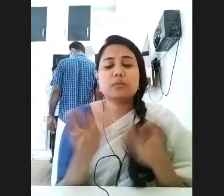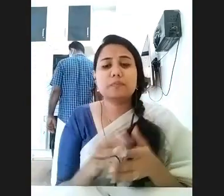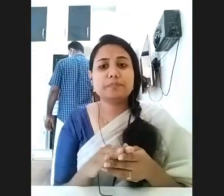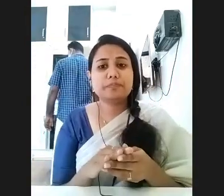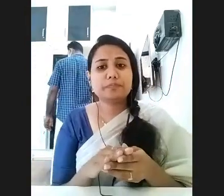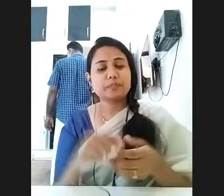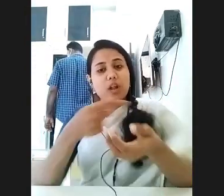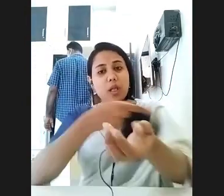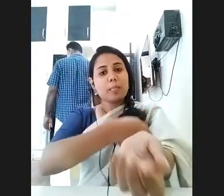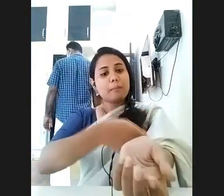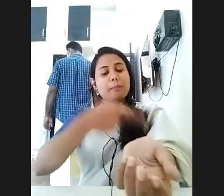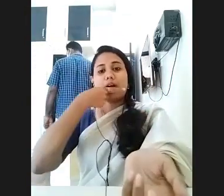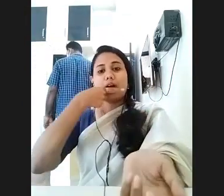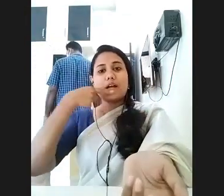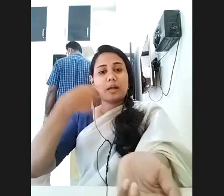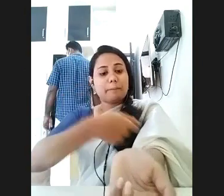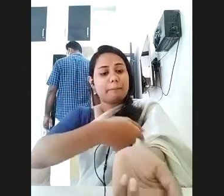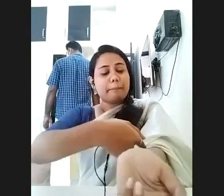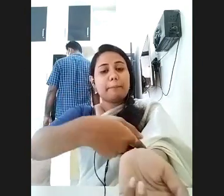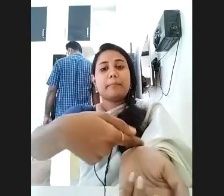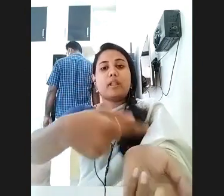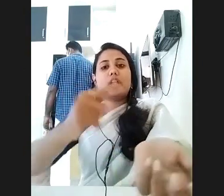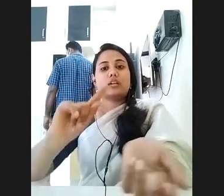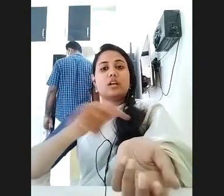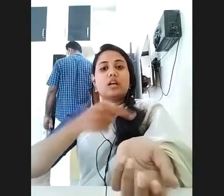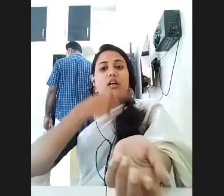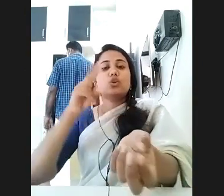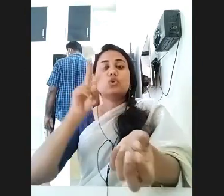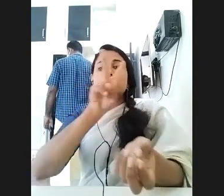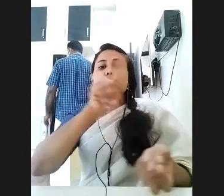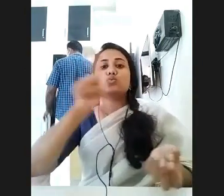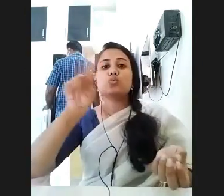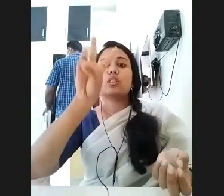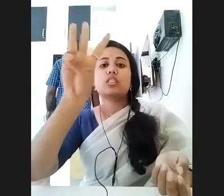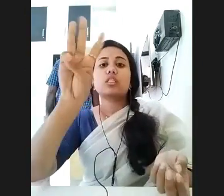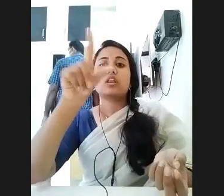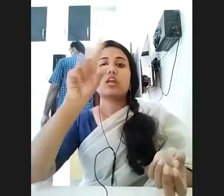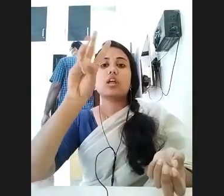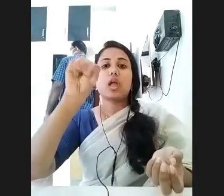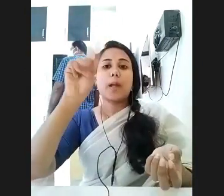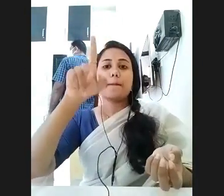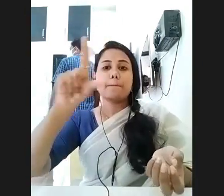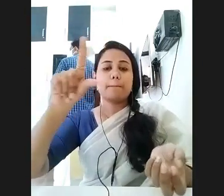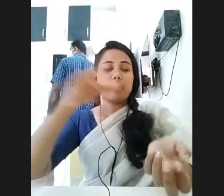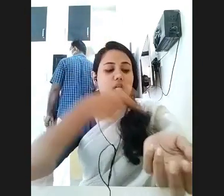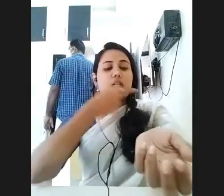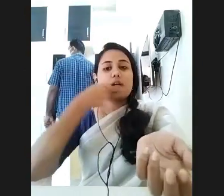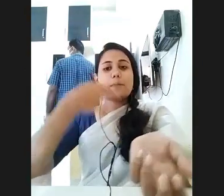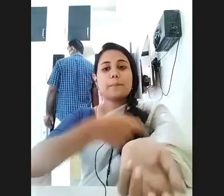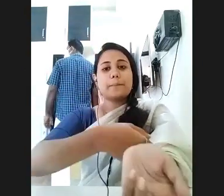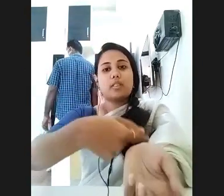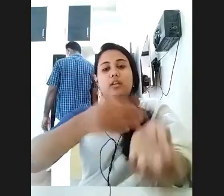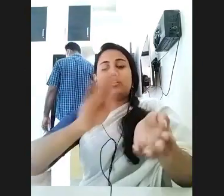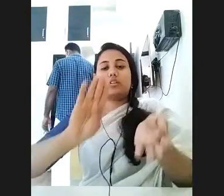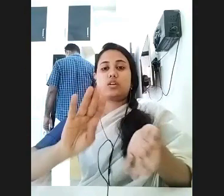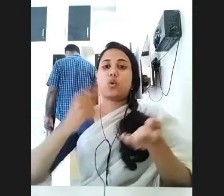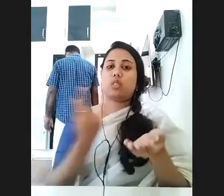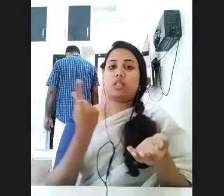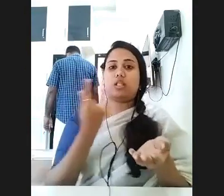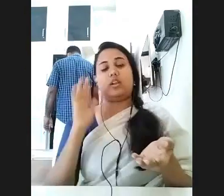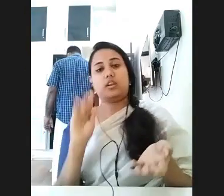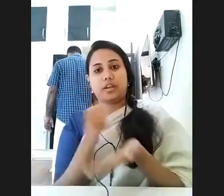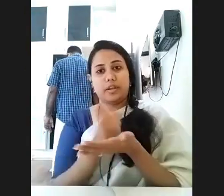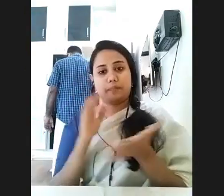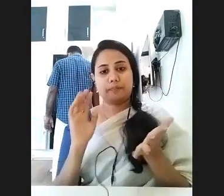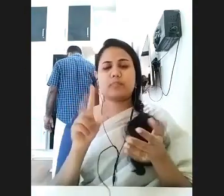ബ്ലഡ് മാത്രമേ നമുക്ക് ഇവിടെ ആവശ്യമായിട്ടുണ്ടാവുള്ളൂ, 2 to 3 ml ഓഫ് ബ്ലഡ്. ആൻഡ് അതിൻ്റെ കോസ്റ്റ് വരുന്നത് അറൗണ്ട് ഇറ്റ് റേഞ്ചസ് ഫ്രം 6,000 to